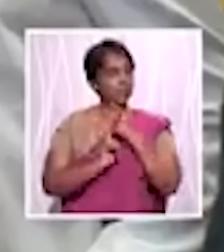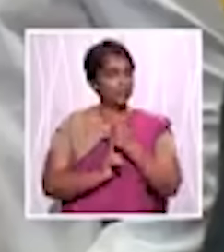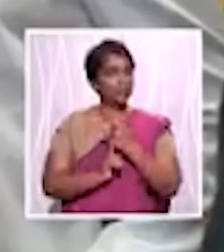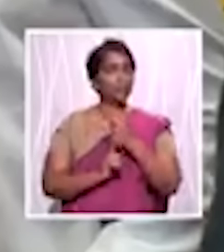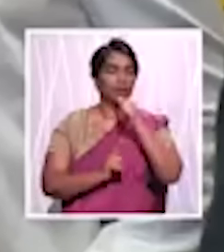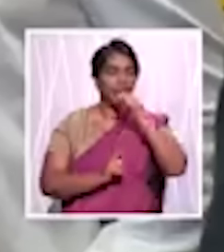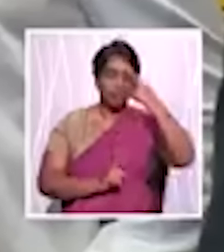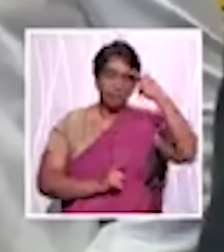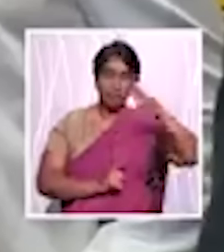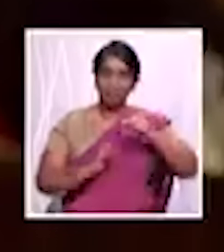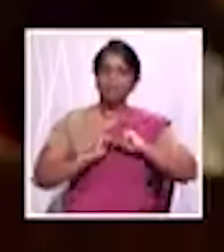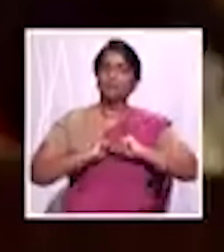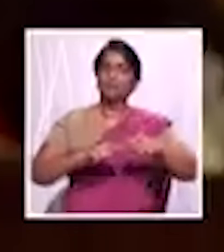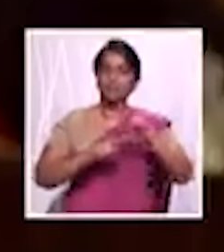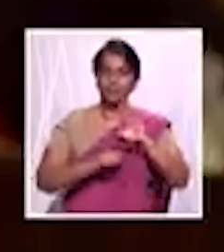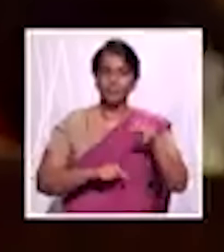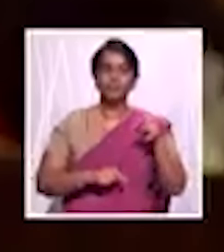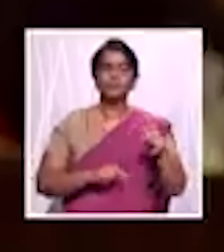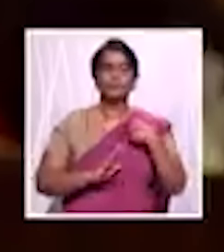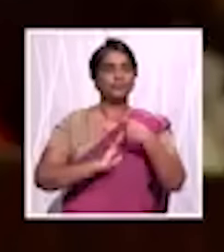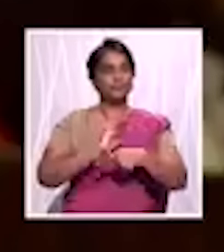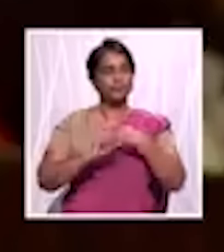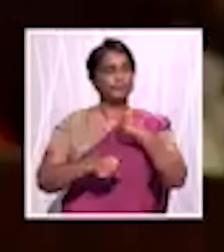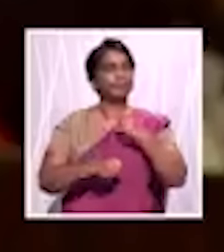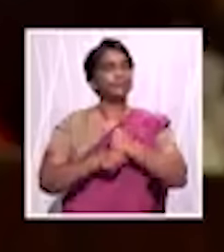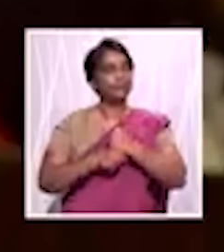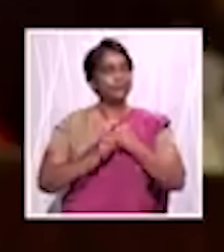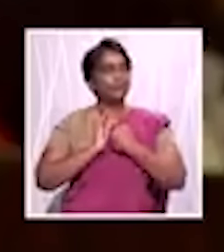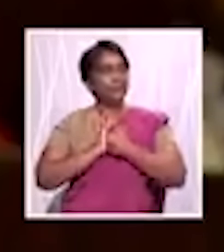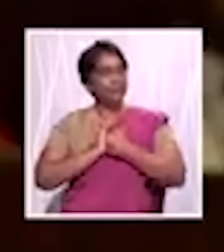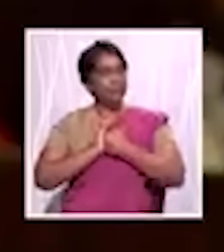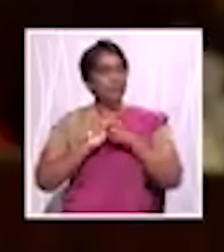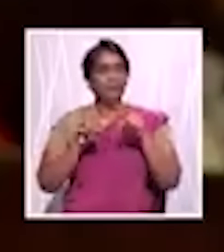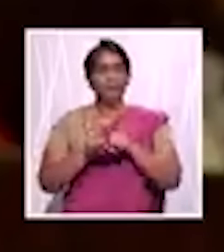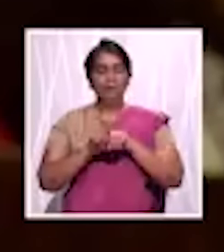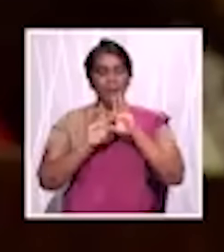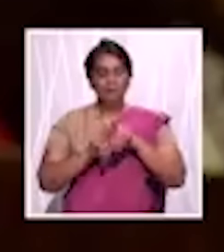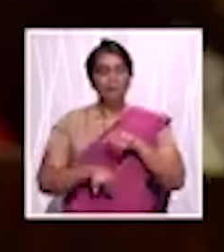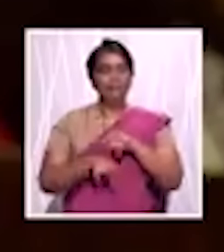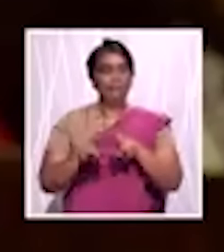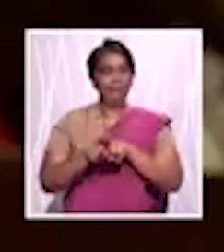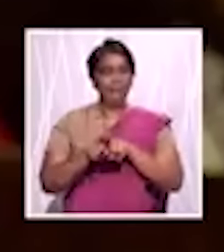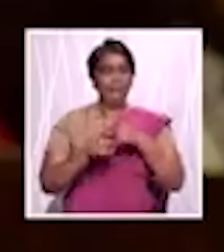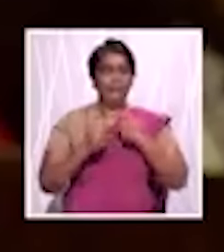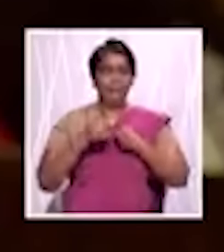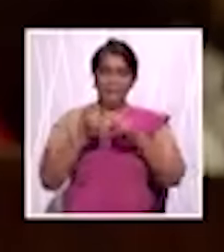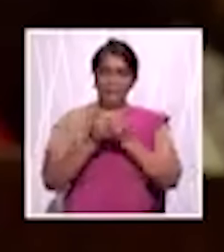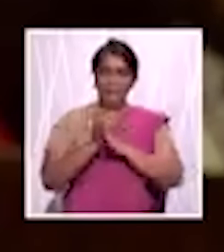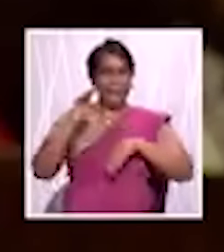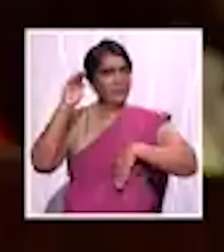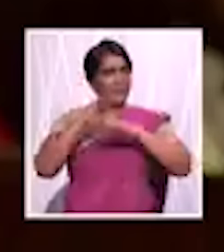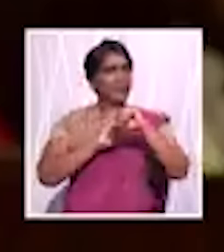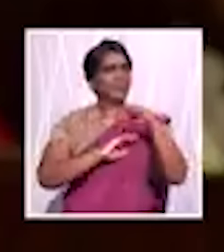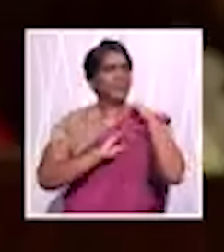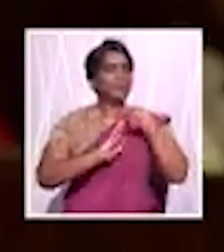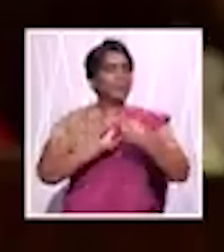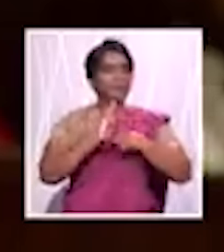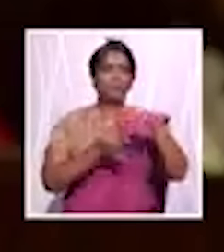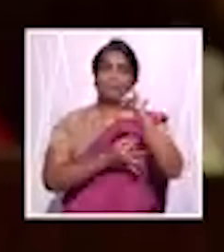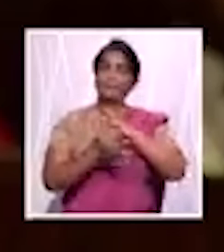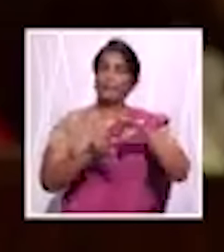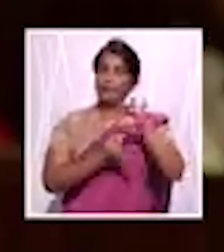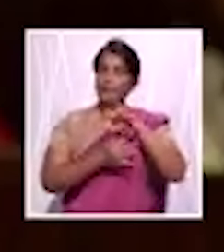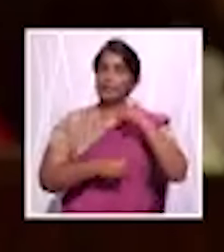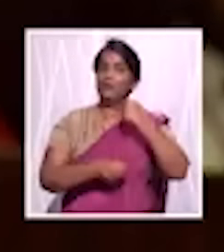போக்குவரத்து நெடுஞ்சாலைகள் துறைமுகம் மற்றும் சிவில் விமான சேவைகள் அமைச்சராக விமல் ரத்நாயக ஜனாதிபதி அனுகுமார திசா